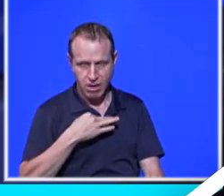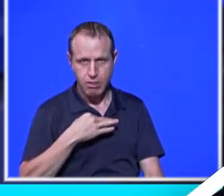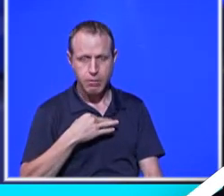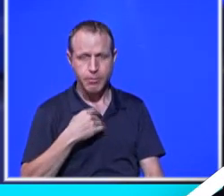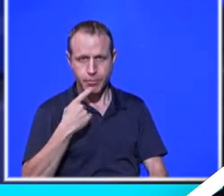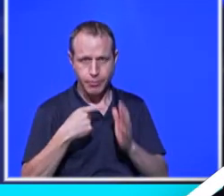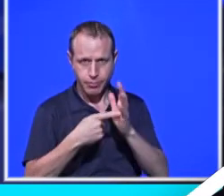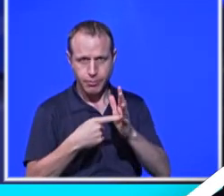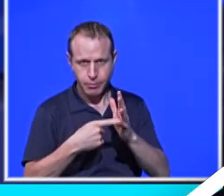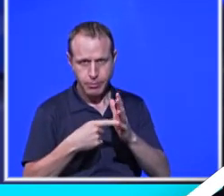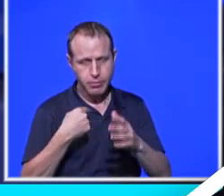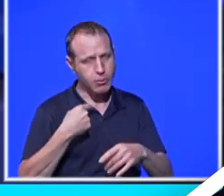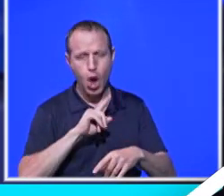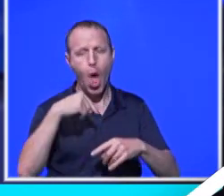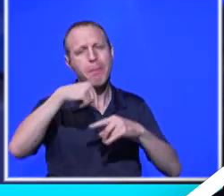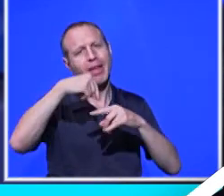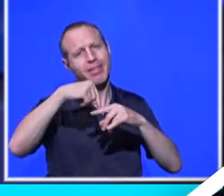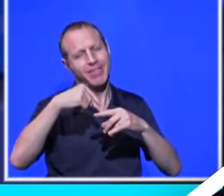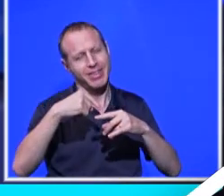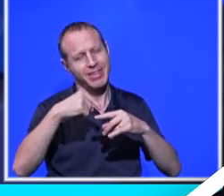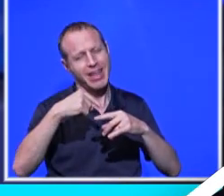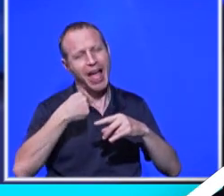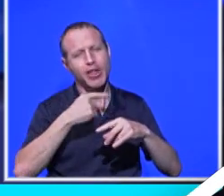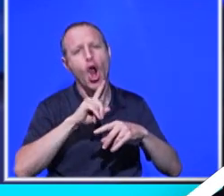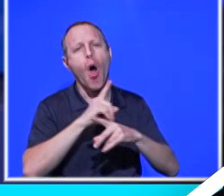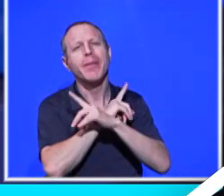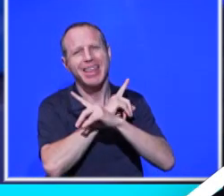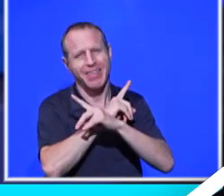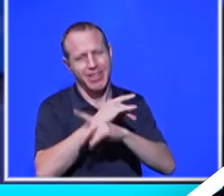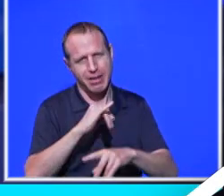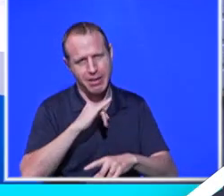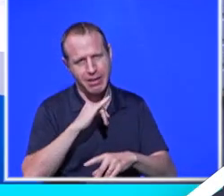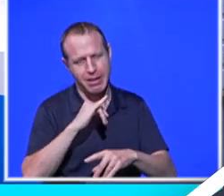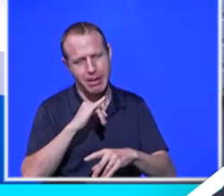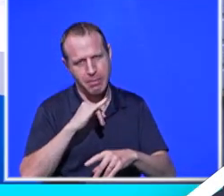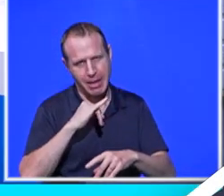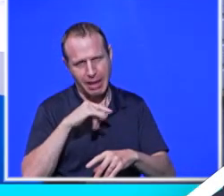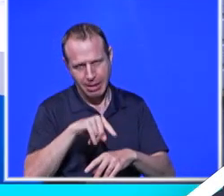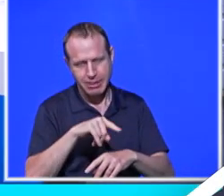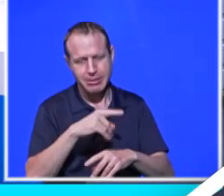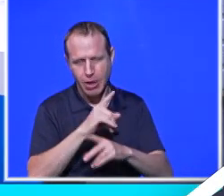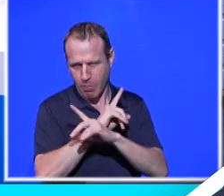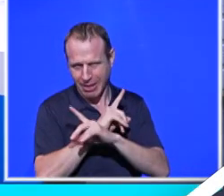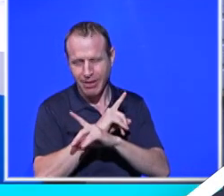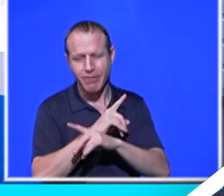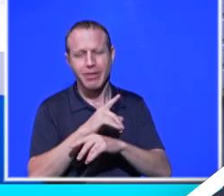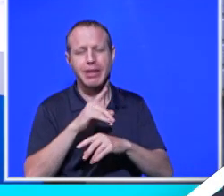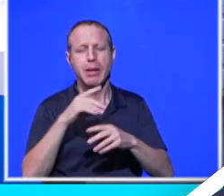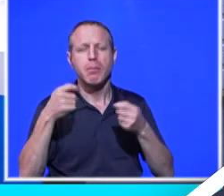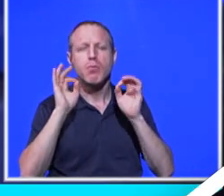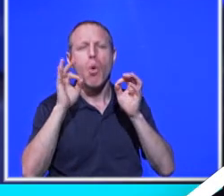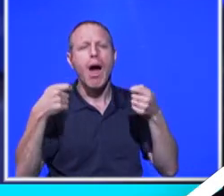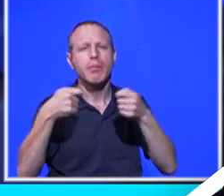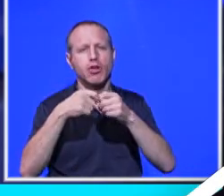די, אני לא אובייקטיבי בקטע הזה, במיוחד לא בקטע של לבנון, אבל אנחנו רואים את זה בכל העולם הערבי, ראינו את הסערה